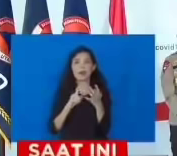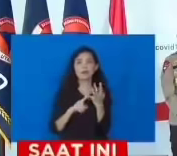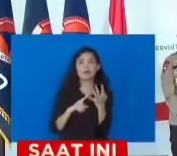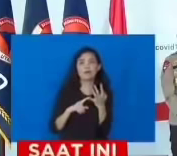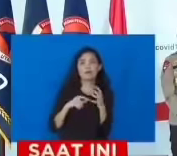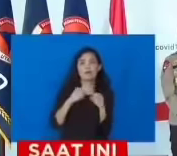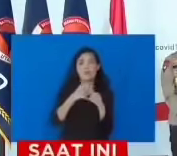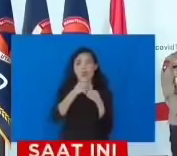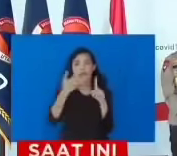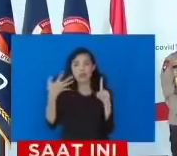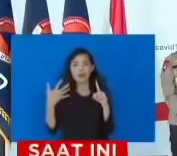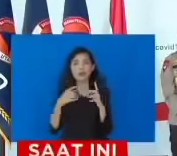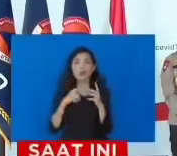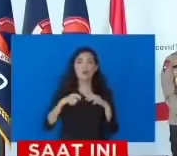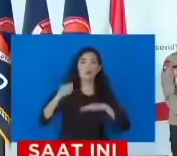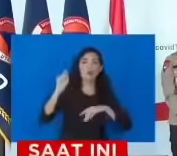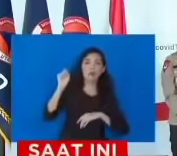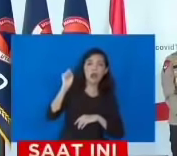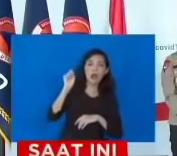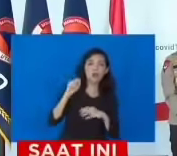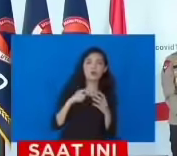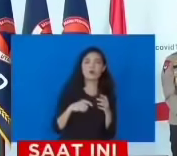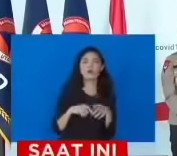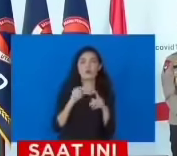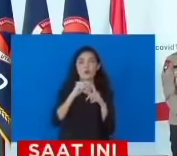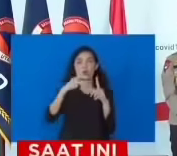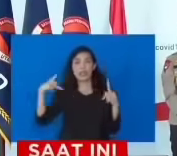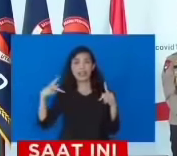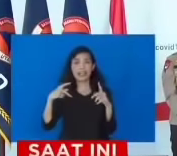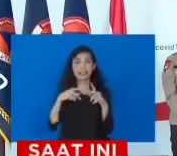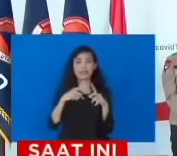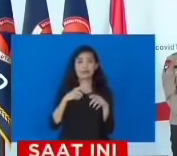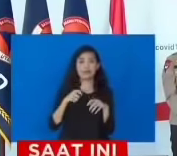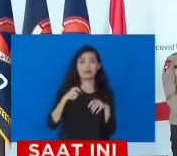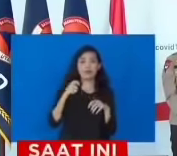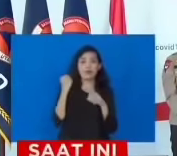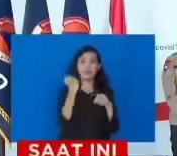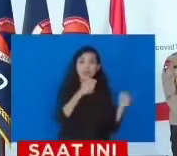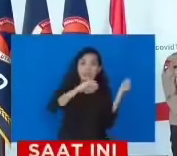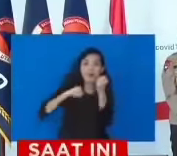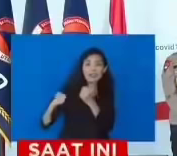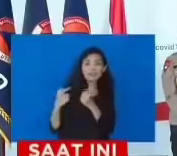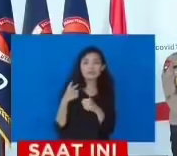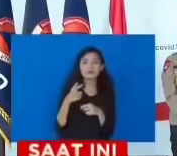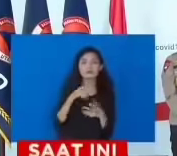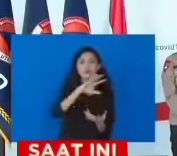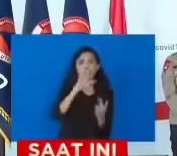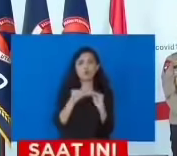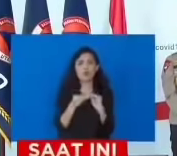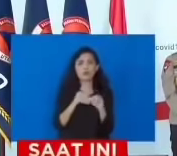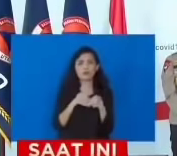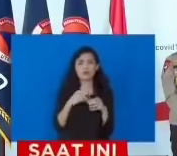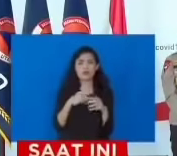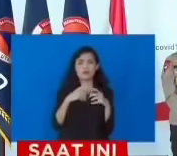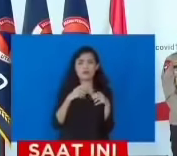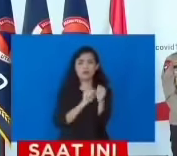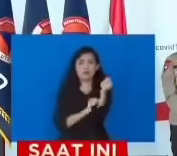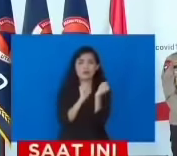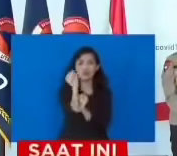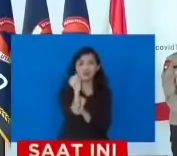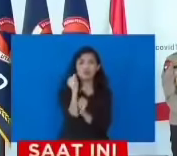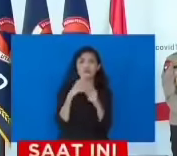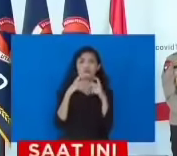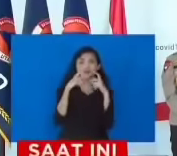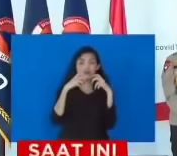Kepalu, kemudian Pontianak, Palangkaraya, dan Banjarmasin dengan jumlah kisaran antara 5.000